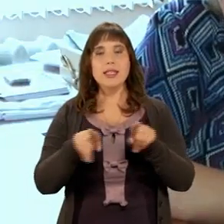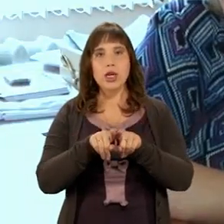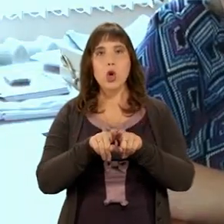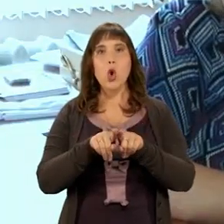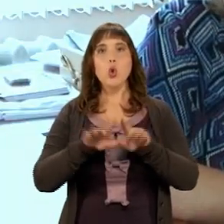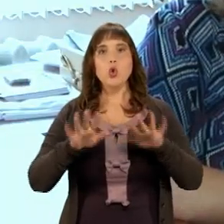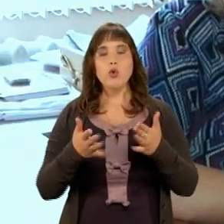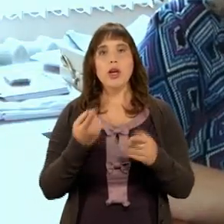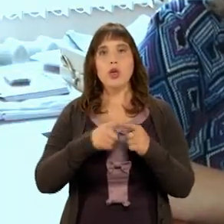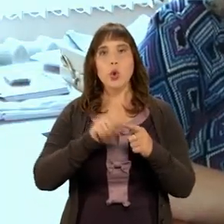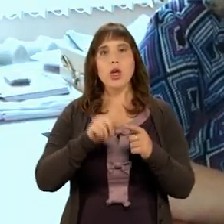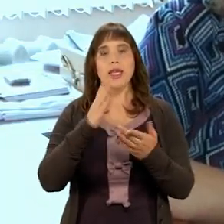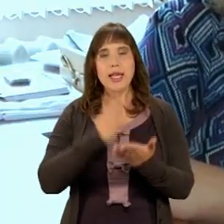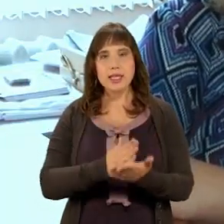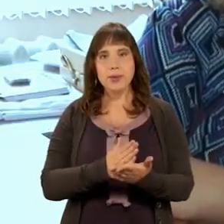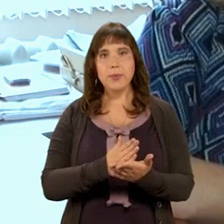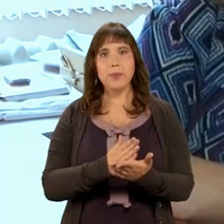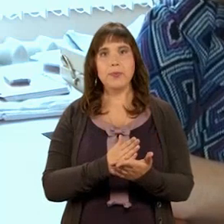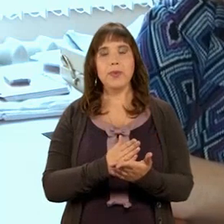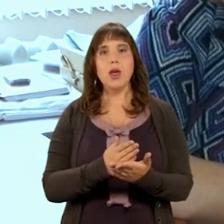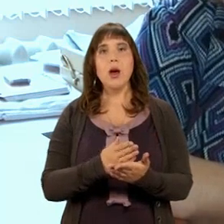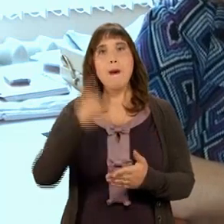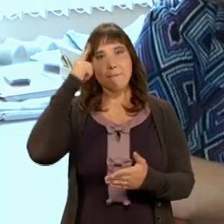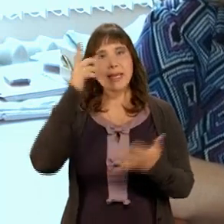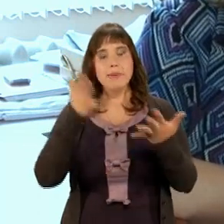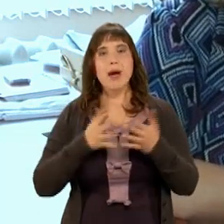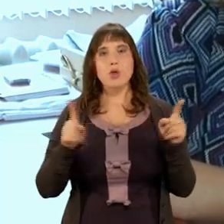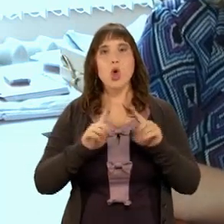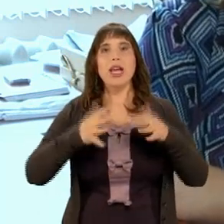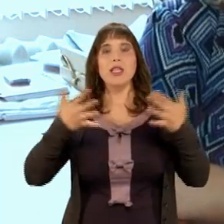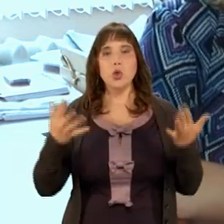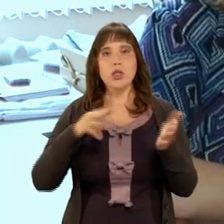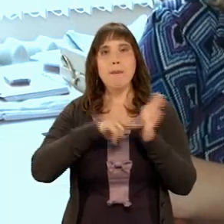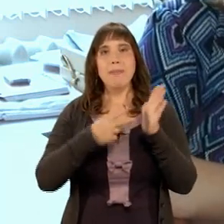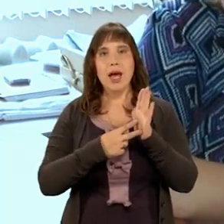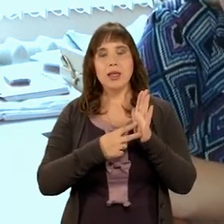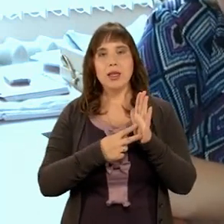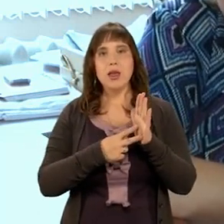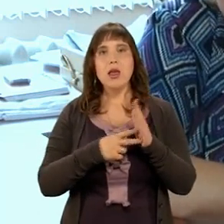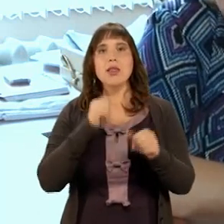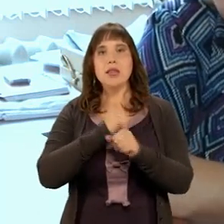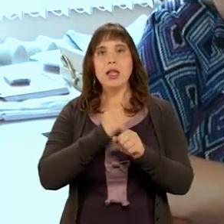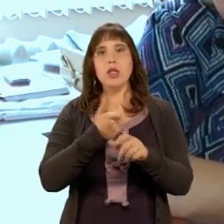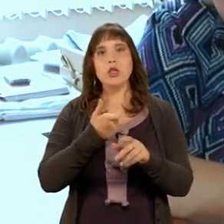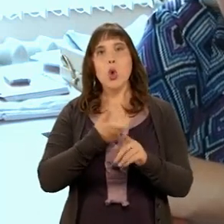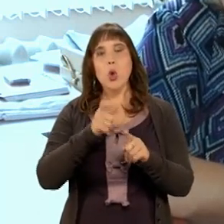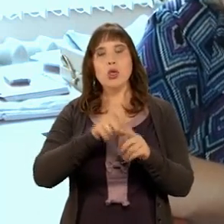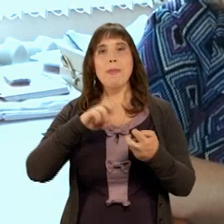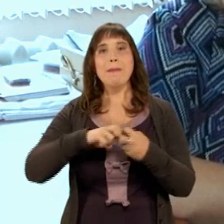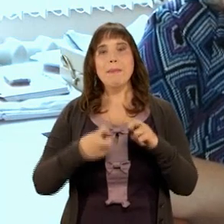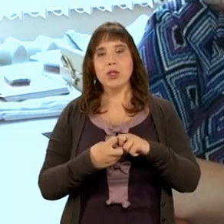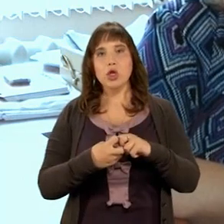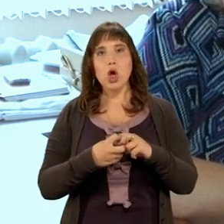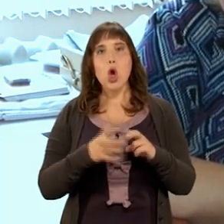которых мы сейчас живем, мы понимаем, что какие-то грандиозные планы строить очень